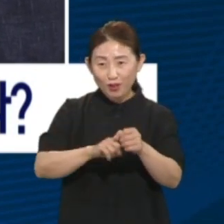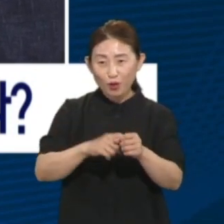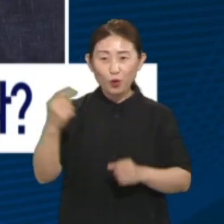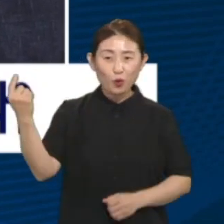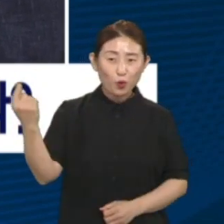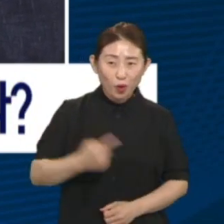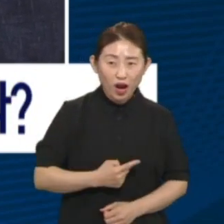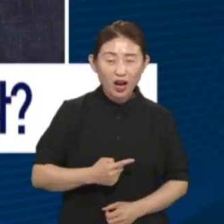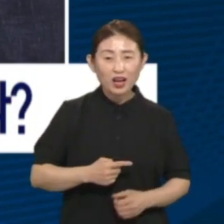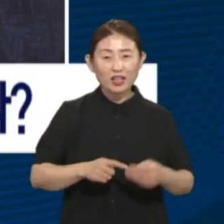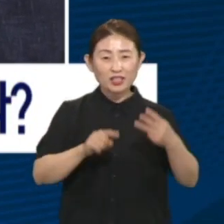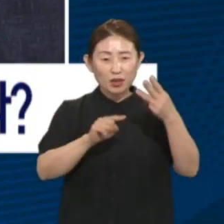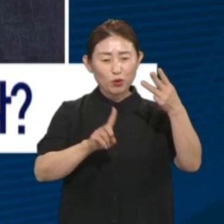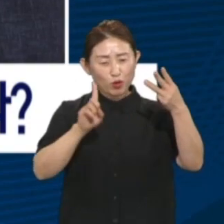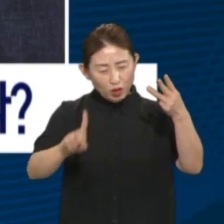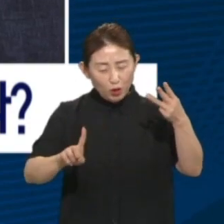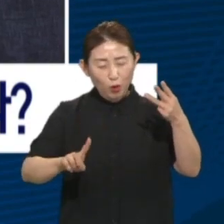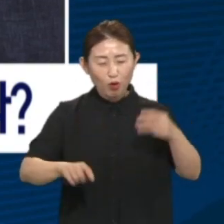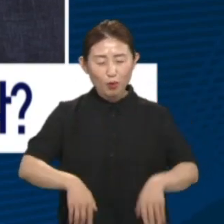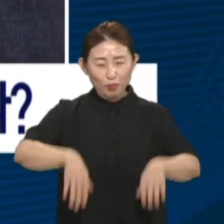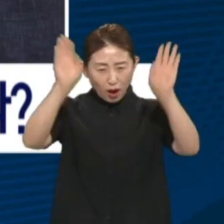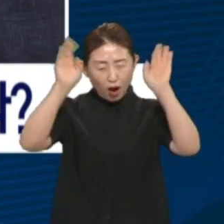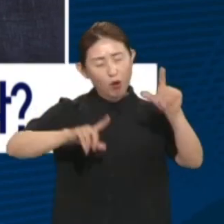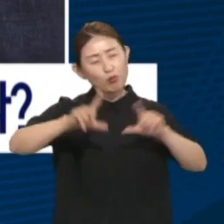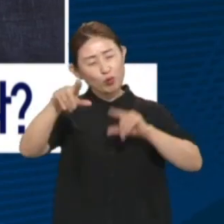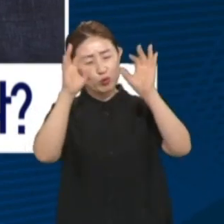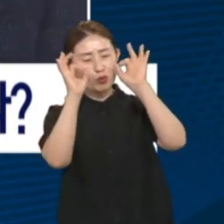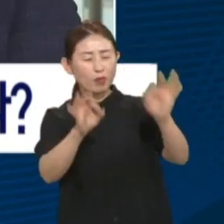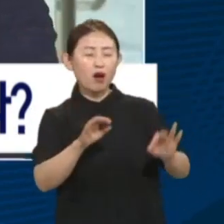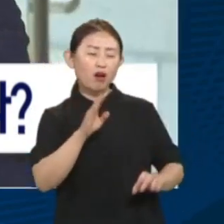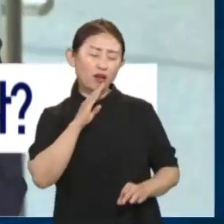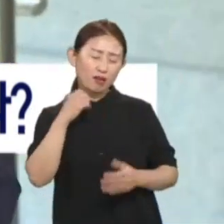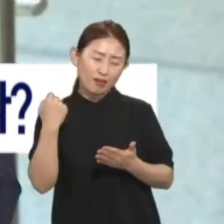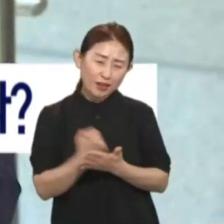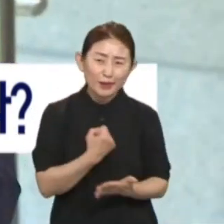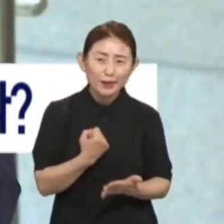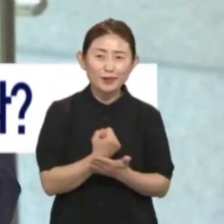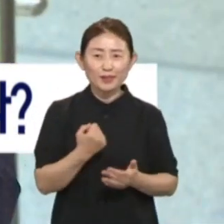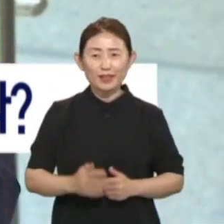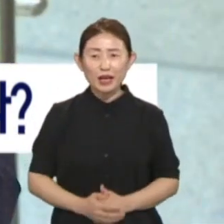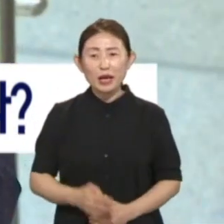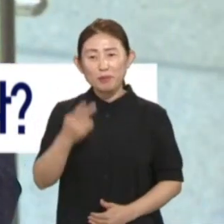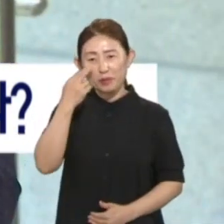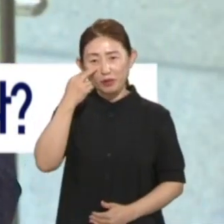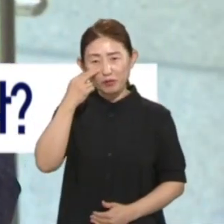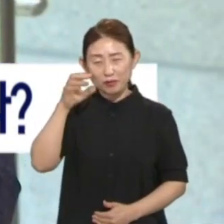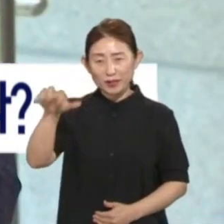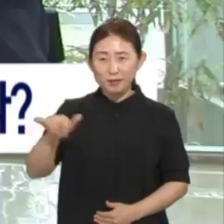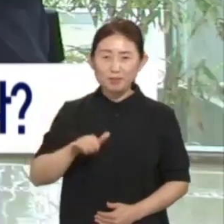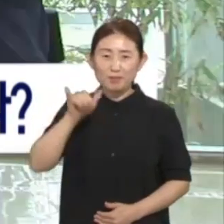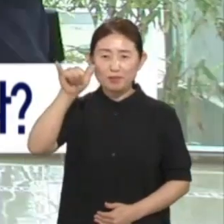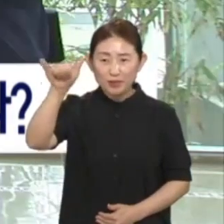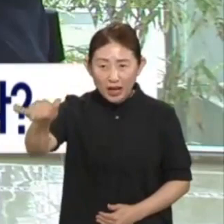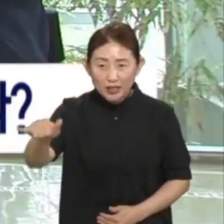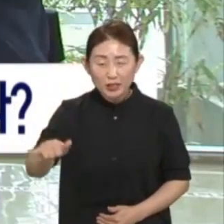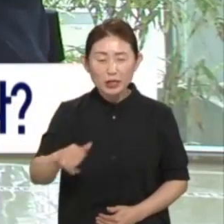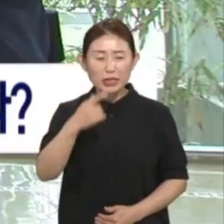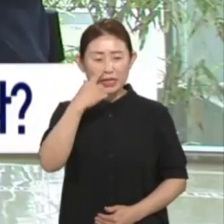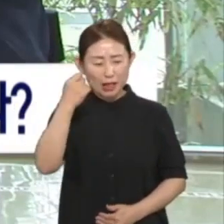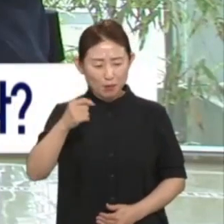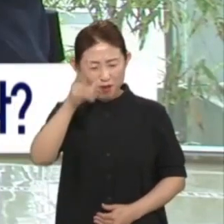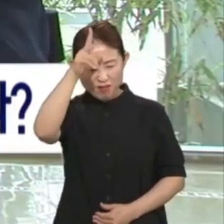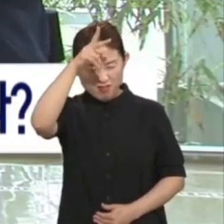운동을 19년도에 보시고 그게 너무 안타까워서 이제 미국의 특사로 가서 일본